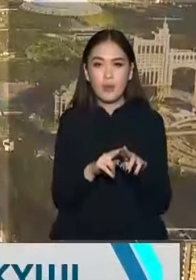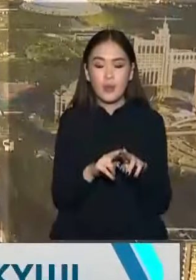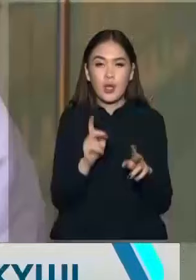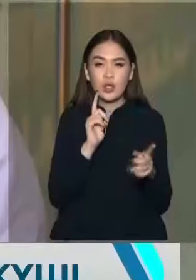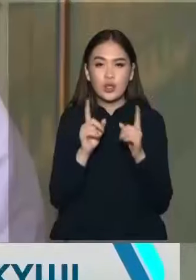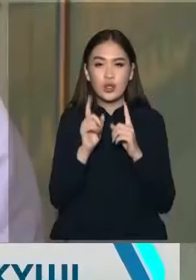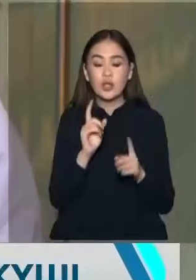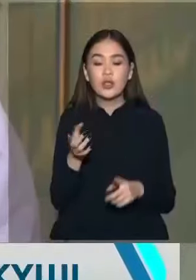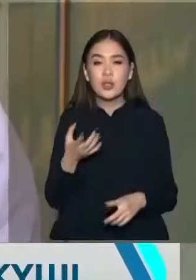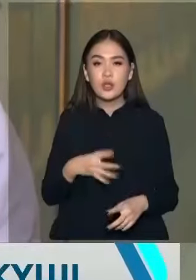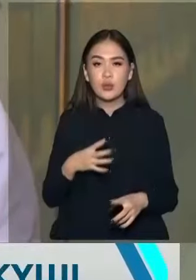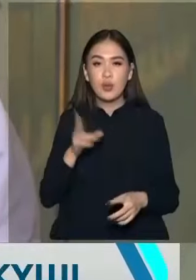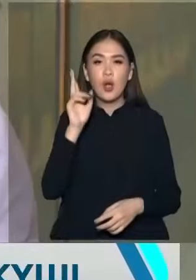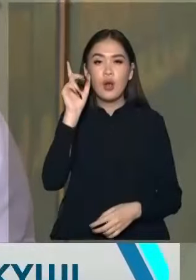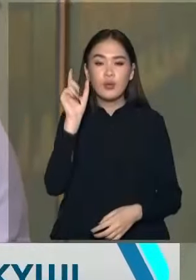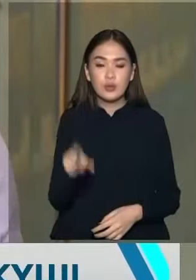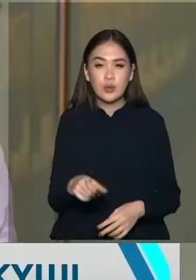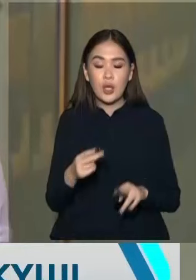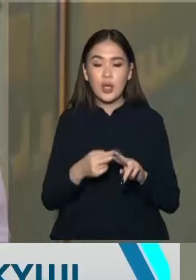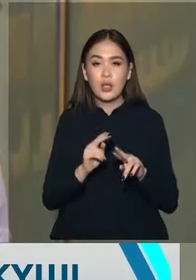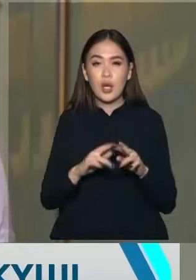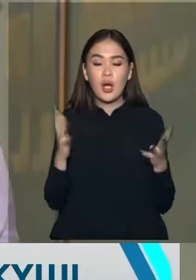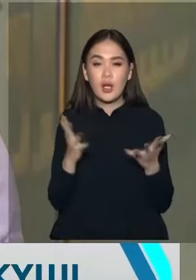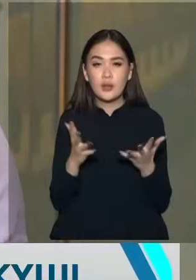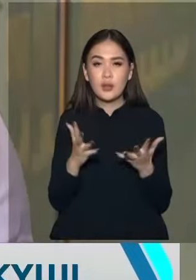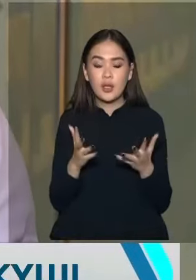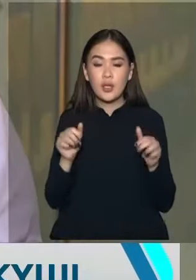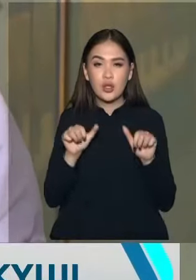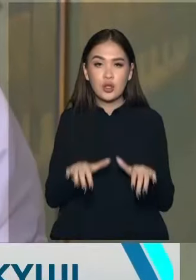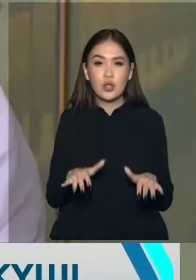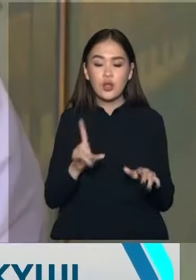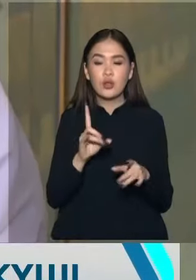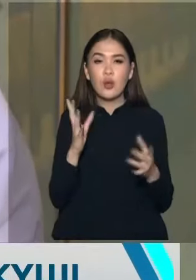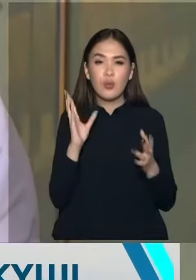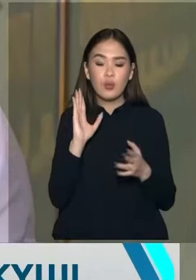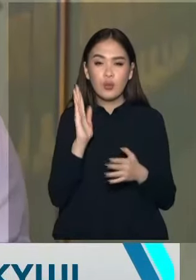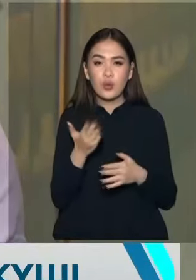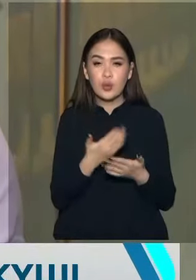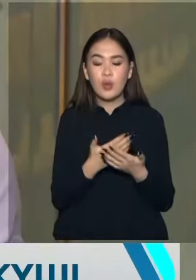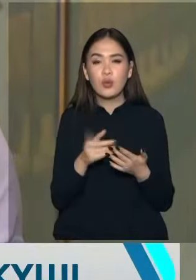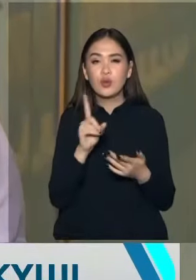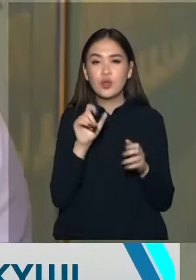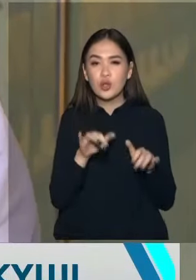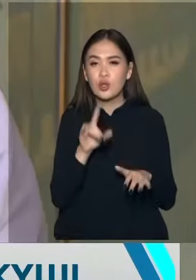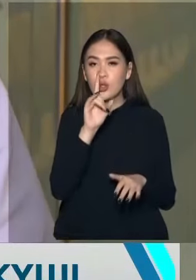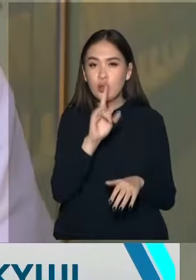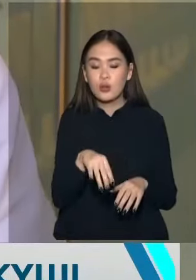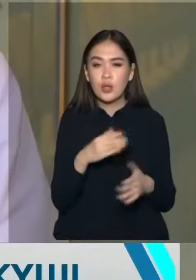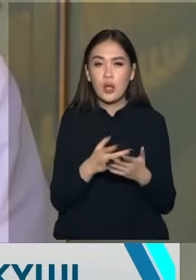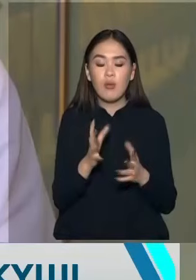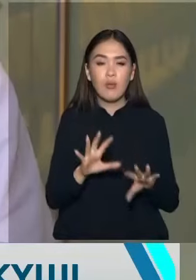жиналыс не үшін болады, кім үшін болады, қандай шешімге келсек не болады, егер шешімге келмесек не болатын,